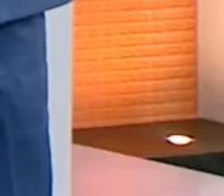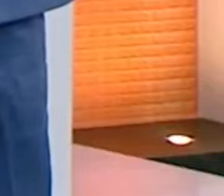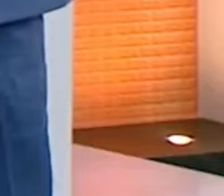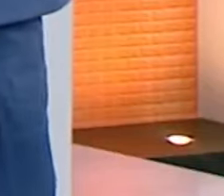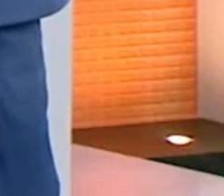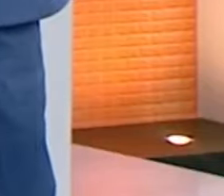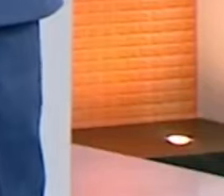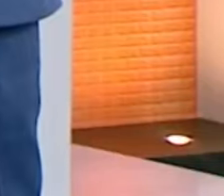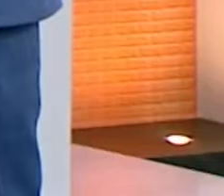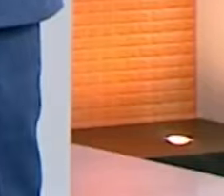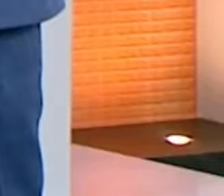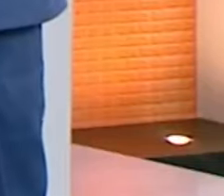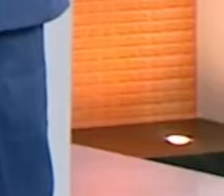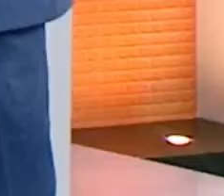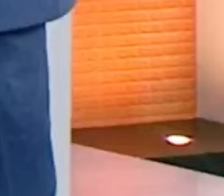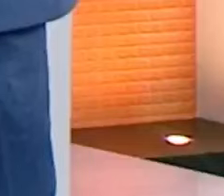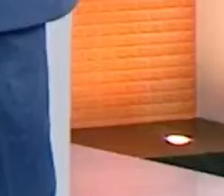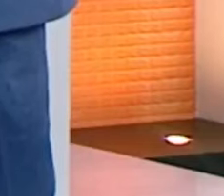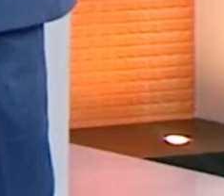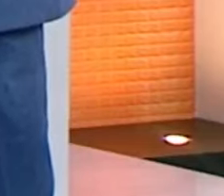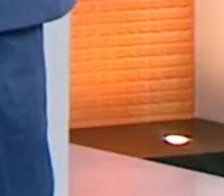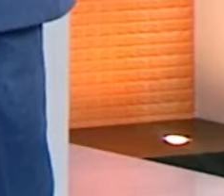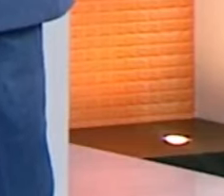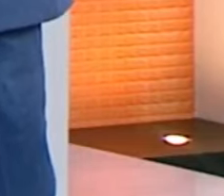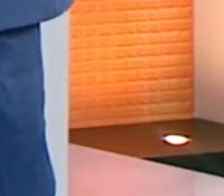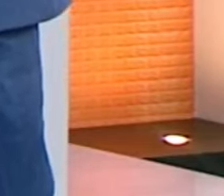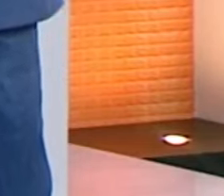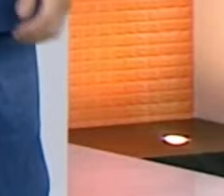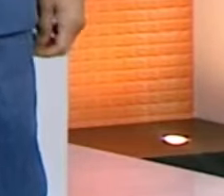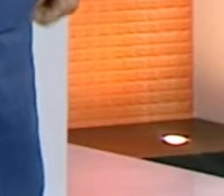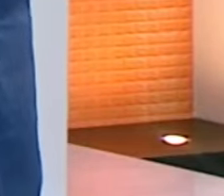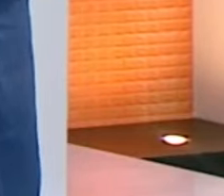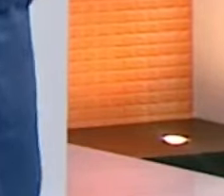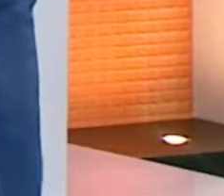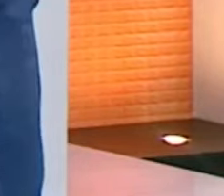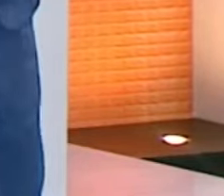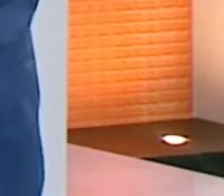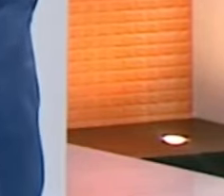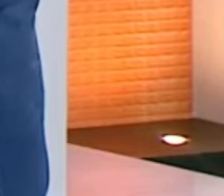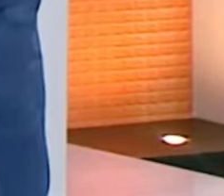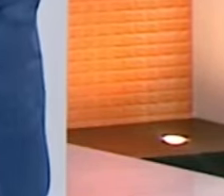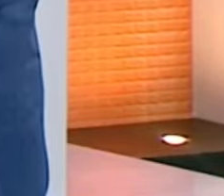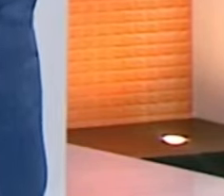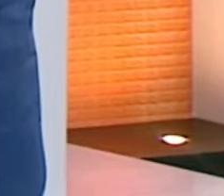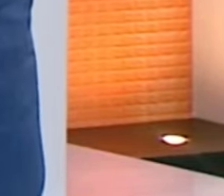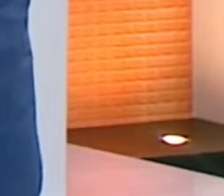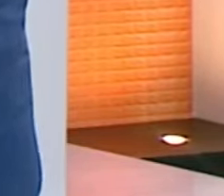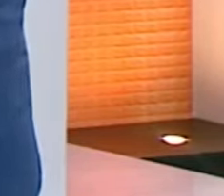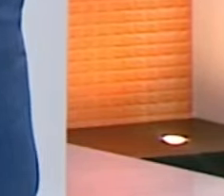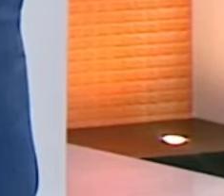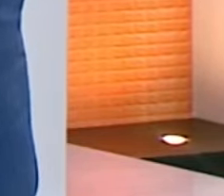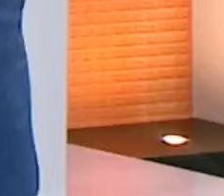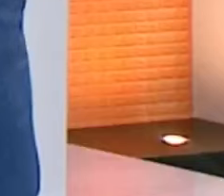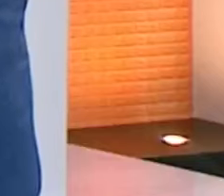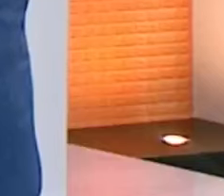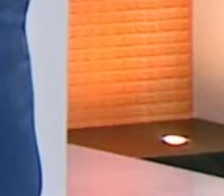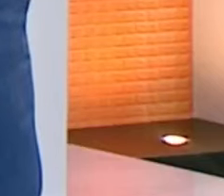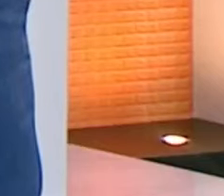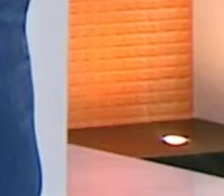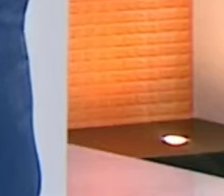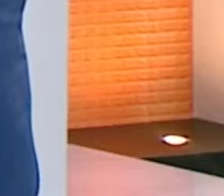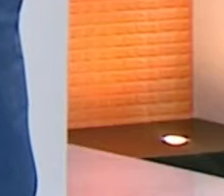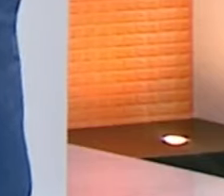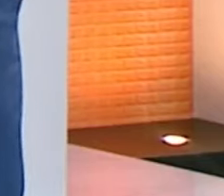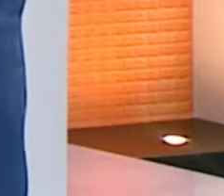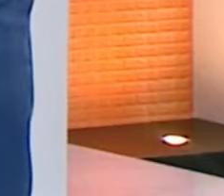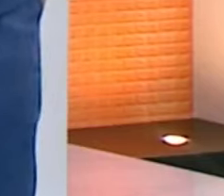Igan, mauna ka sa mga balita. Mag-subscribe sa GMA Integrated News sa YouTube. Sa mga kapuso abroad, subaybayan nyo kami sa GMA